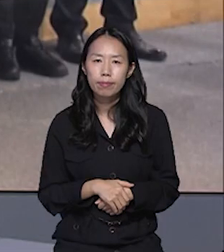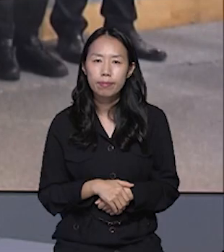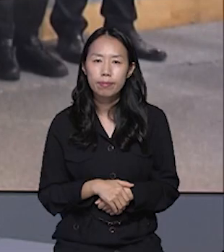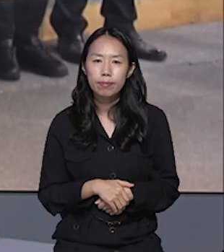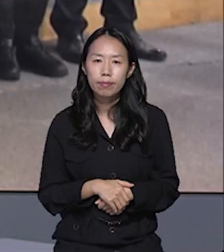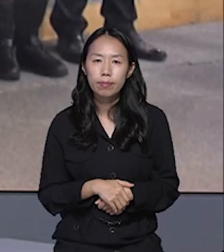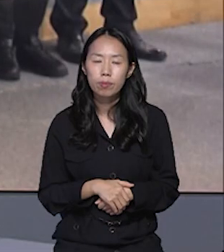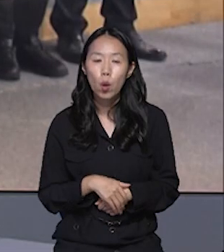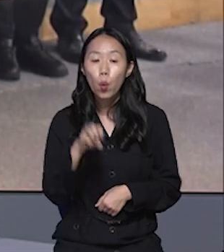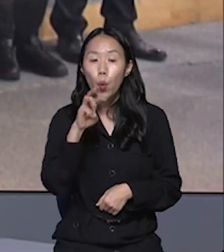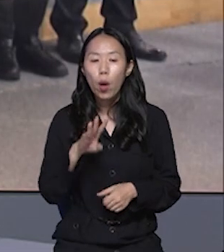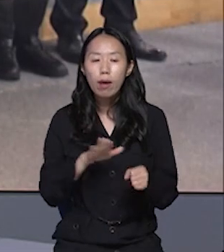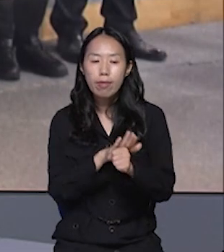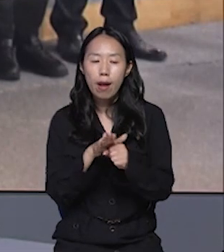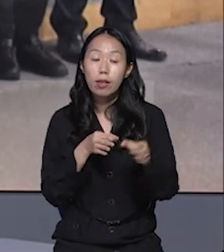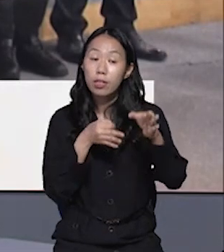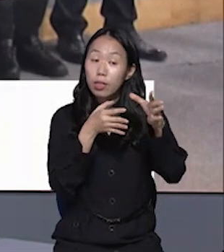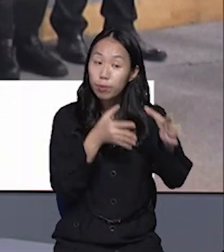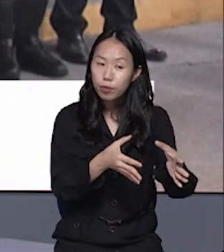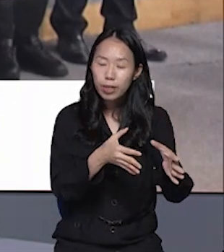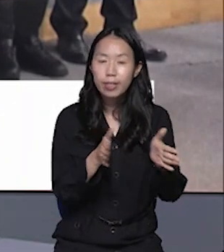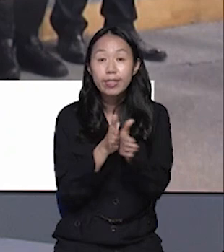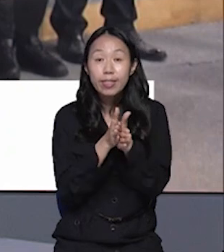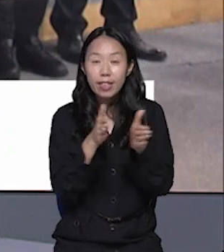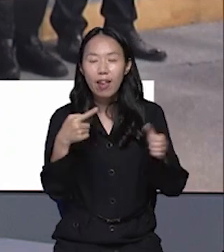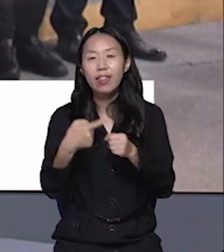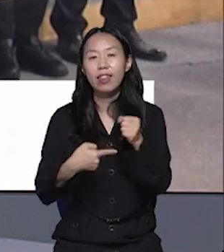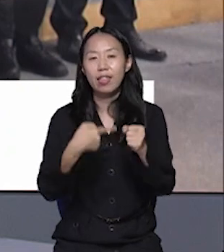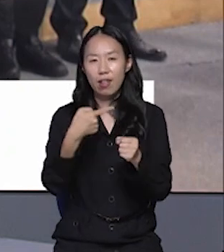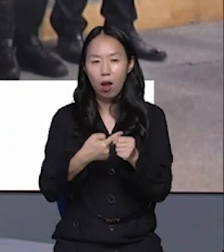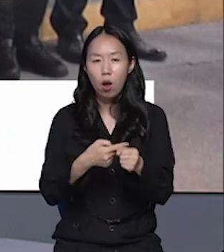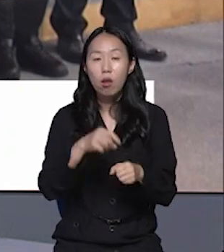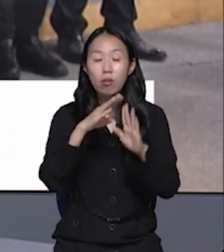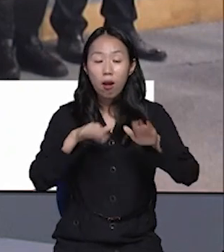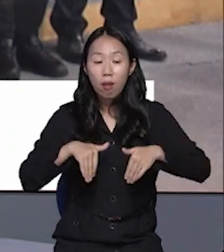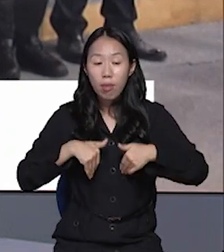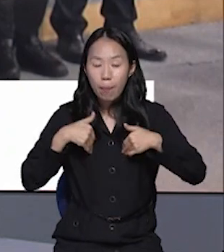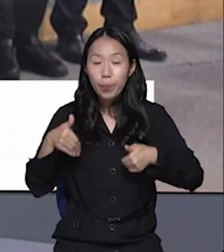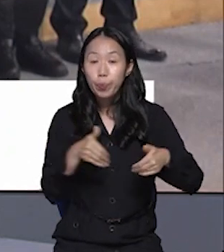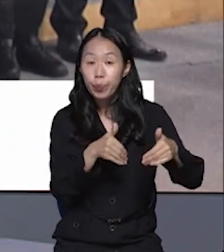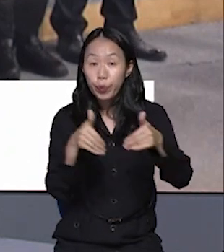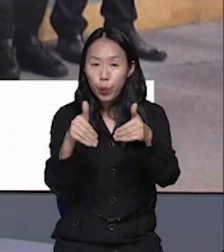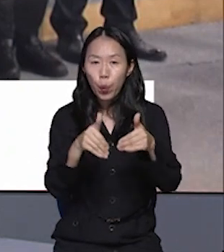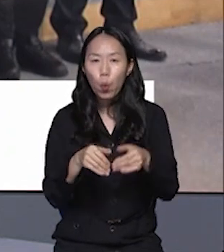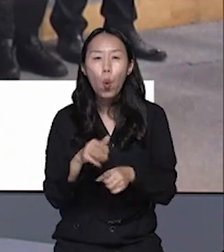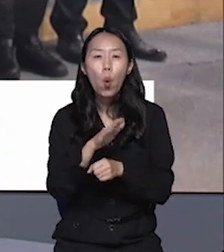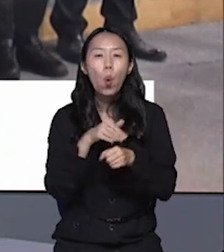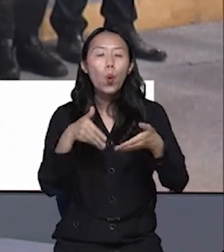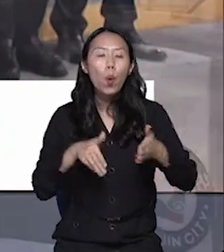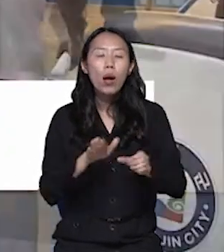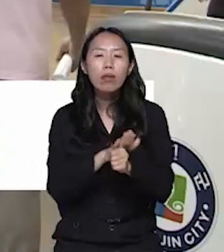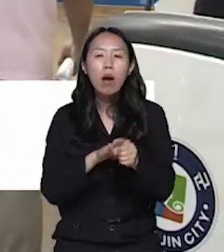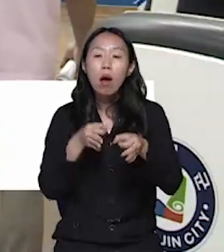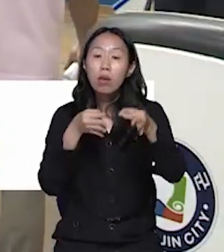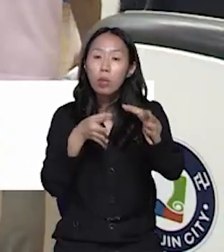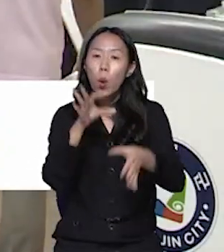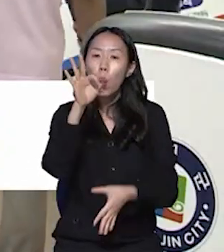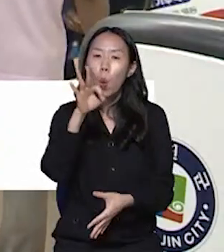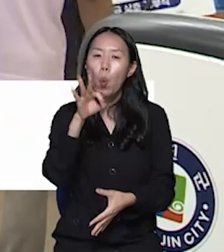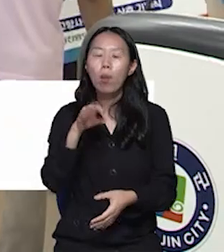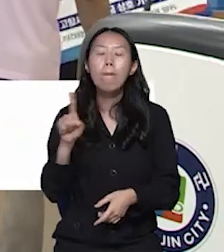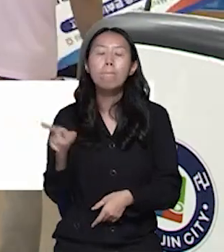있니다 고향사랑 기부제 시행 1년을 앞두고 전라남도의 고향사랑 기부금 모금액이 100억 원을